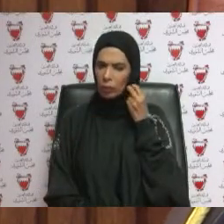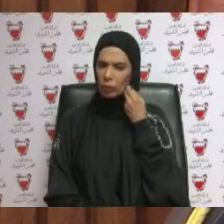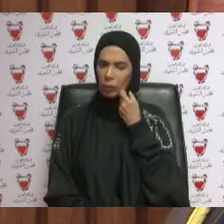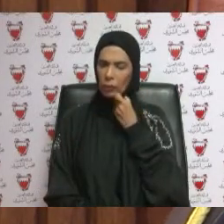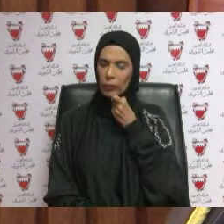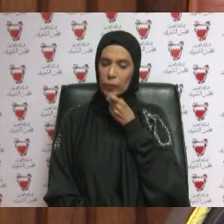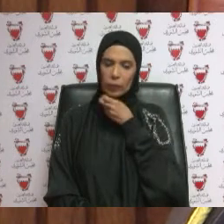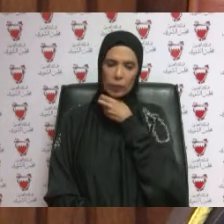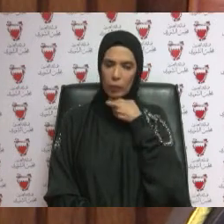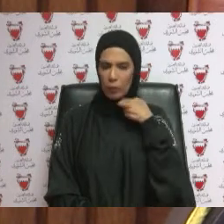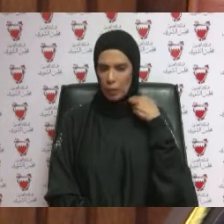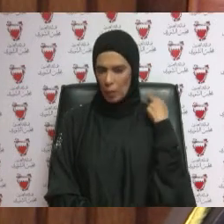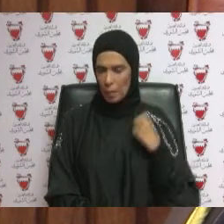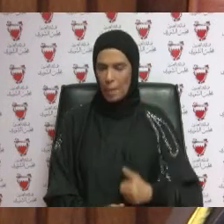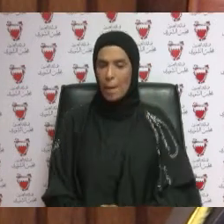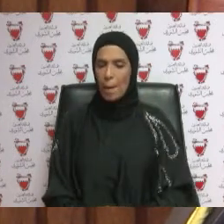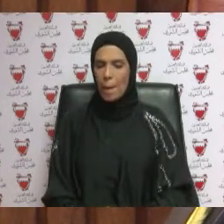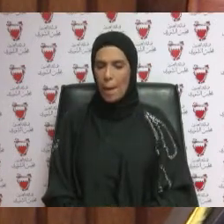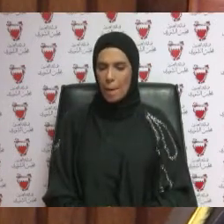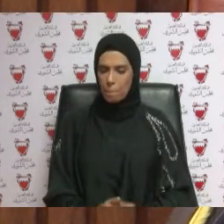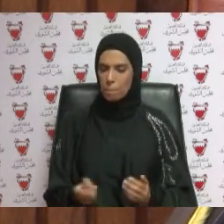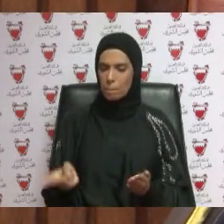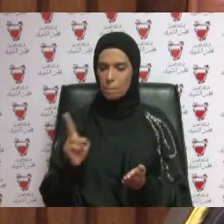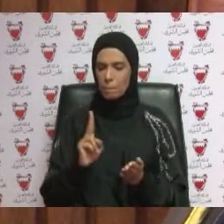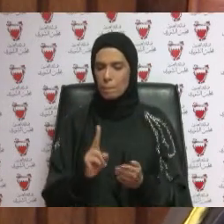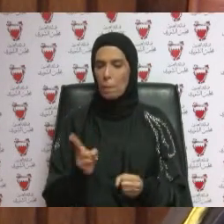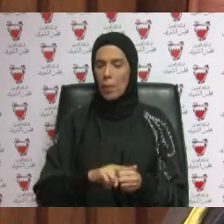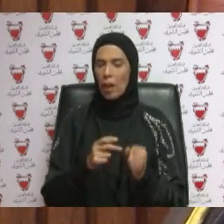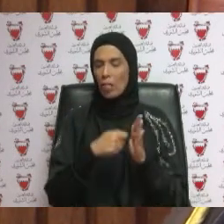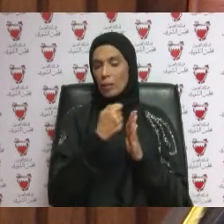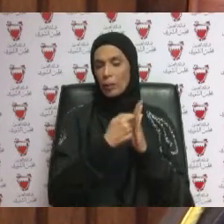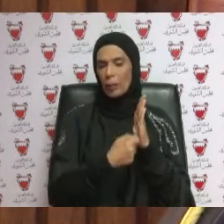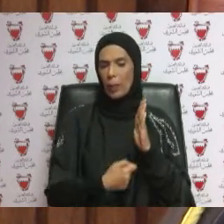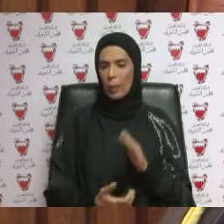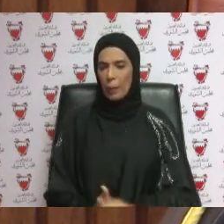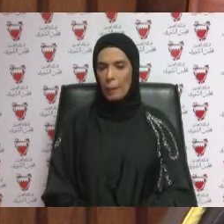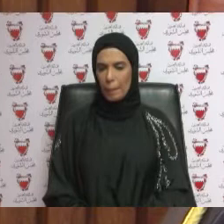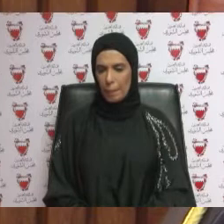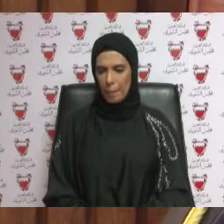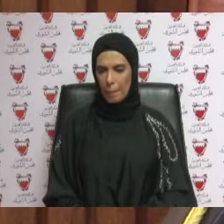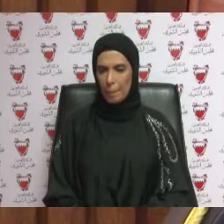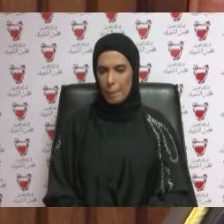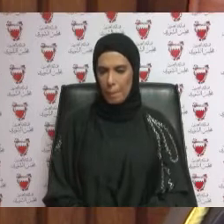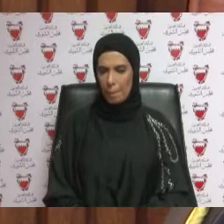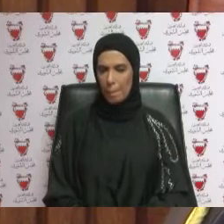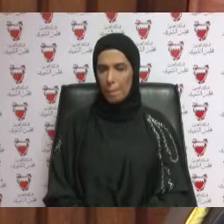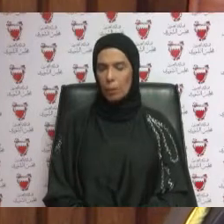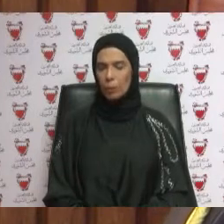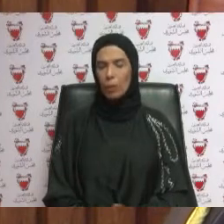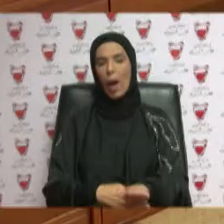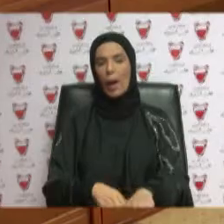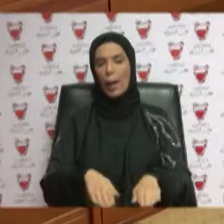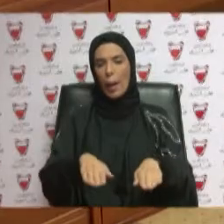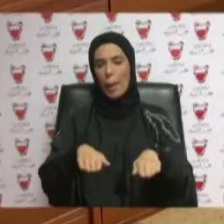أن تحزم أمرها وتعيد صياغتها بناء على المداخلات ترفع إلى مكتب